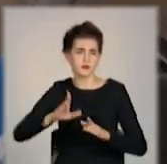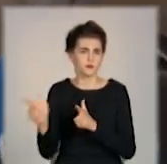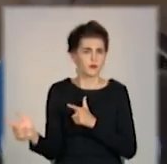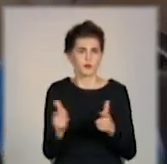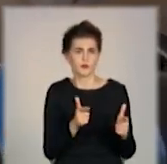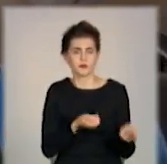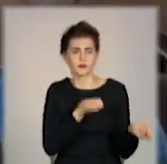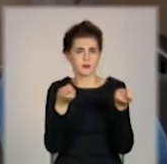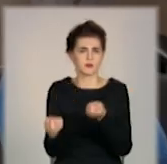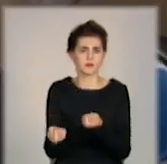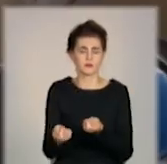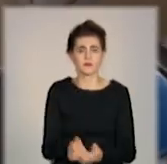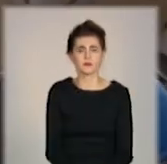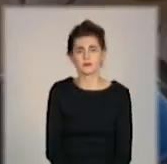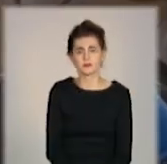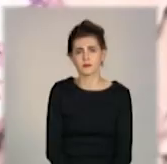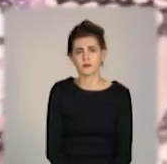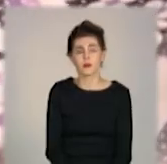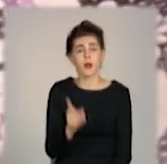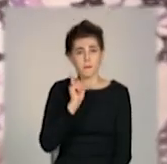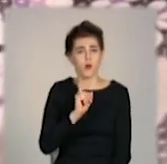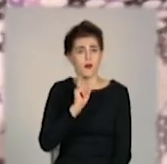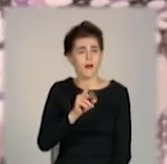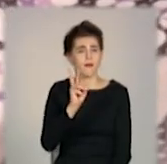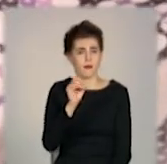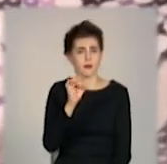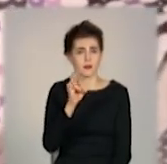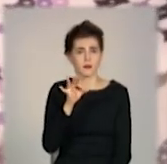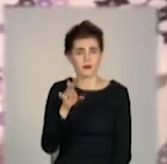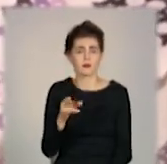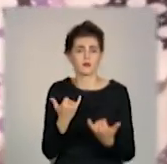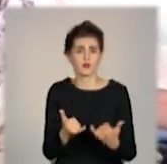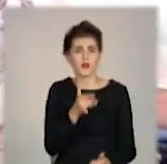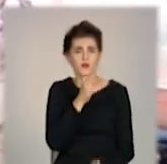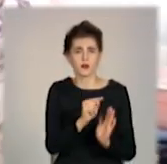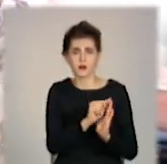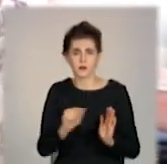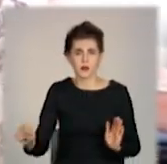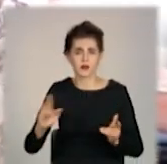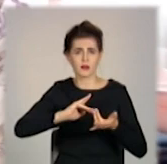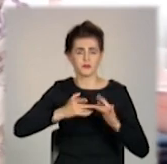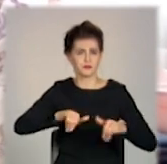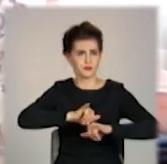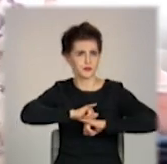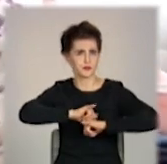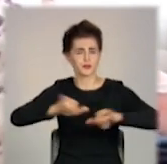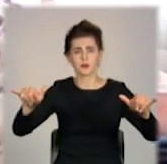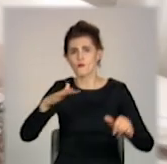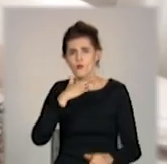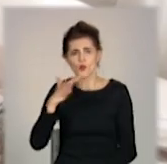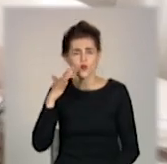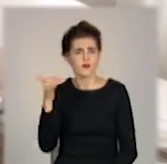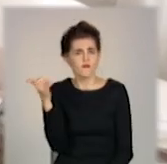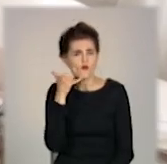тоже приношу. Камінь карантин. За лічені години оголошення селянки в інтернеті стало популярним. Десятки